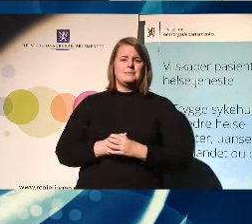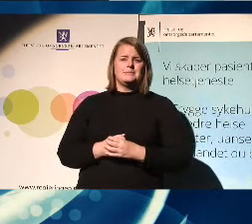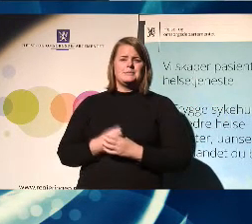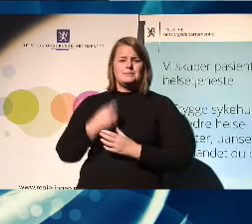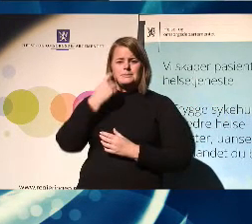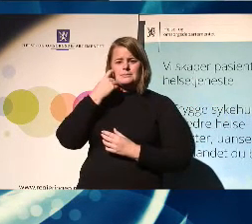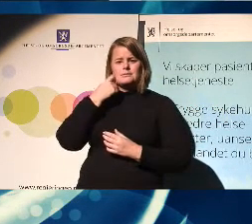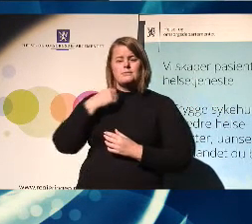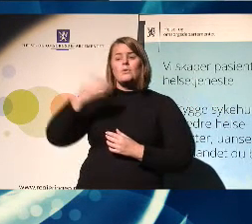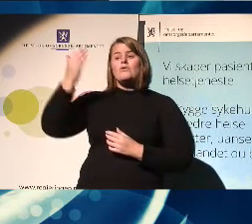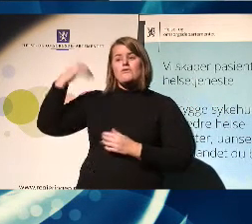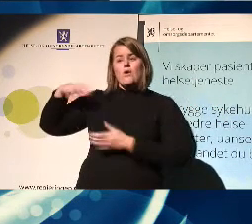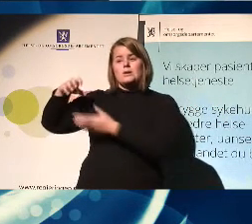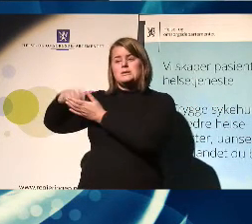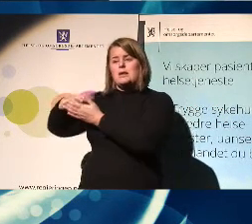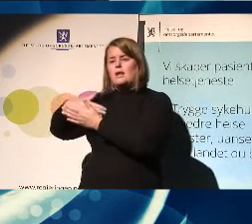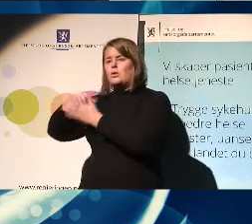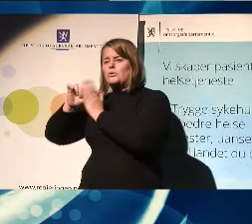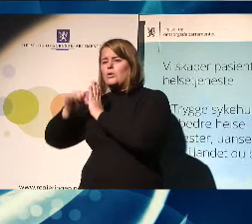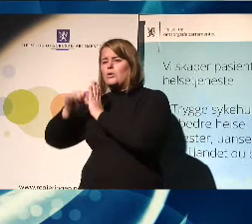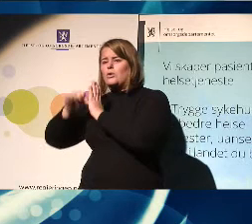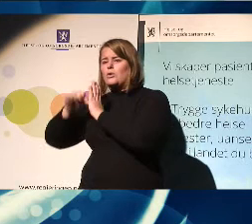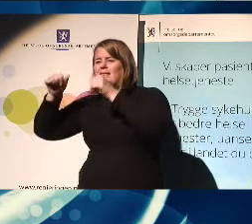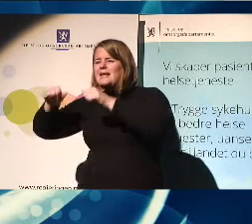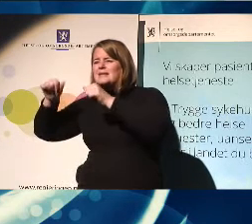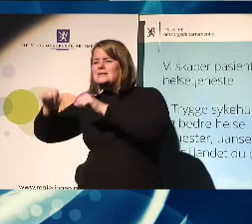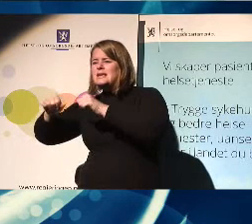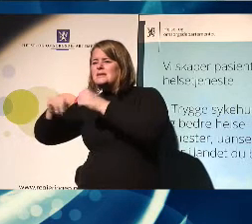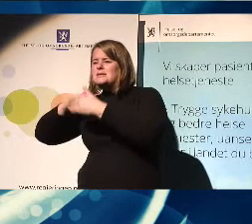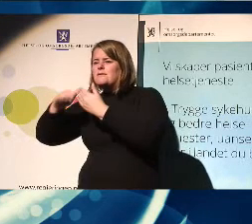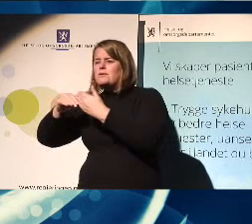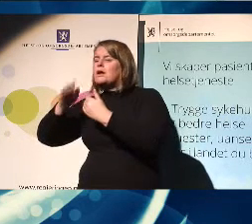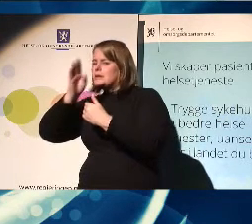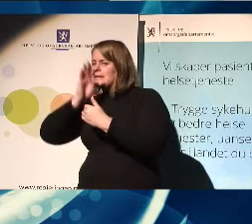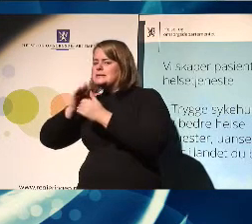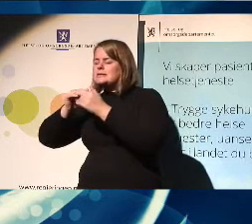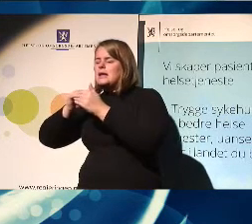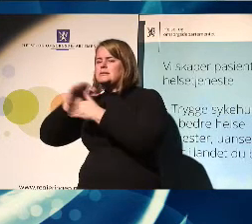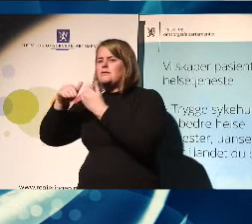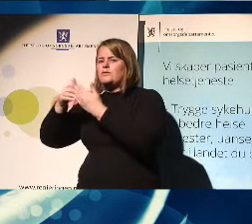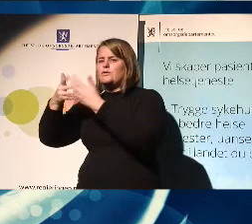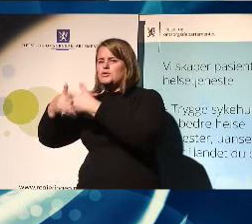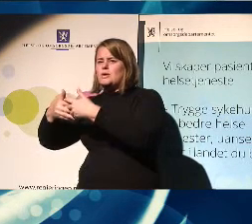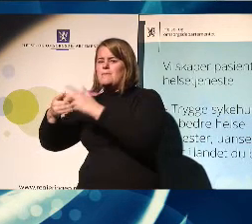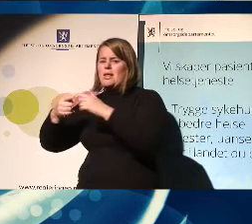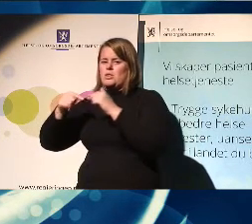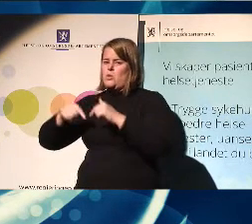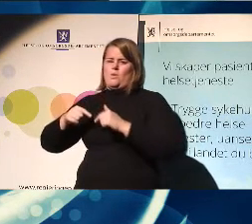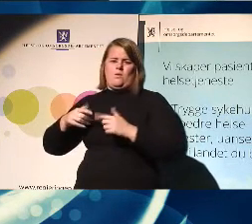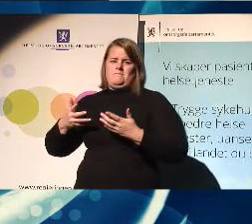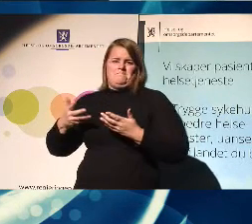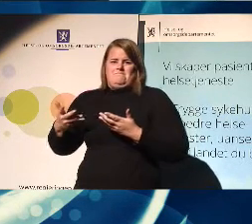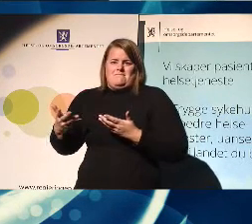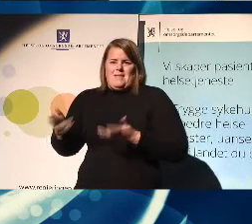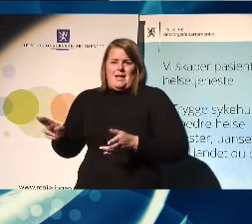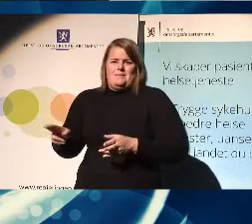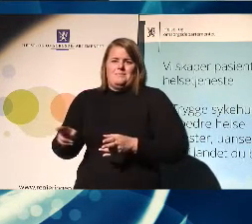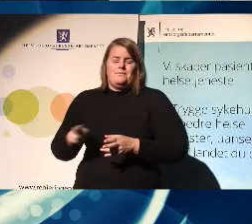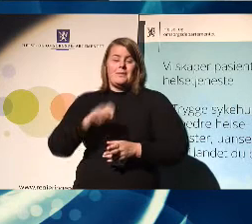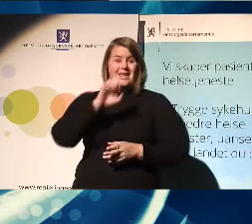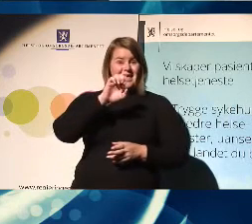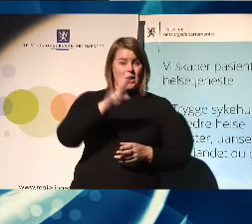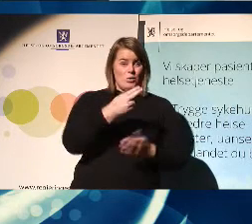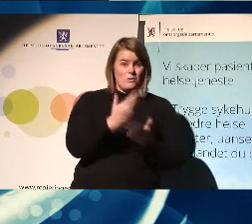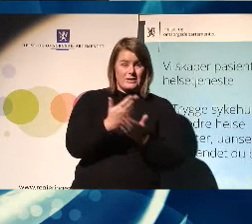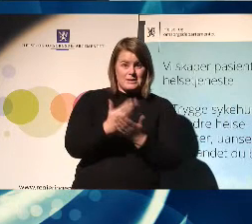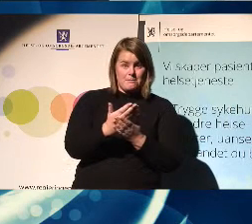staten kontroll på kritiske samfunnsfunksjoner. Det har vi ikke lenger. Når man ser på dette, så det sånn at i EU-sammenheng så vil man